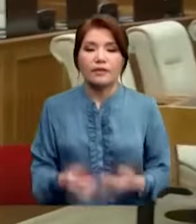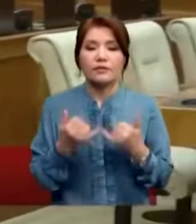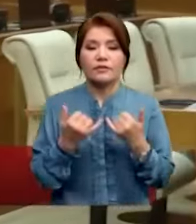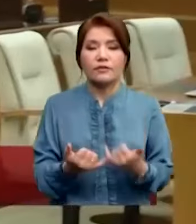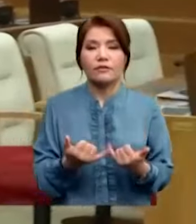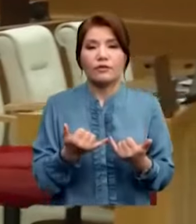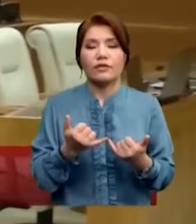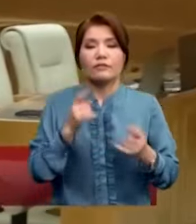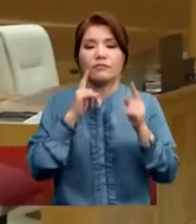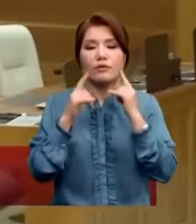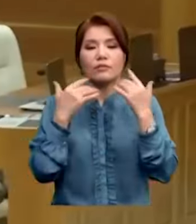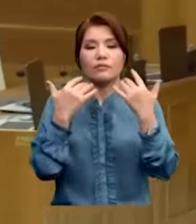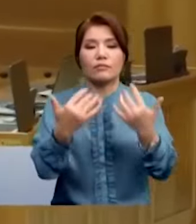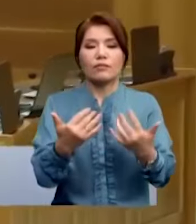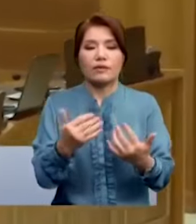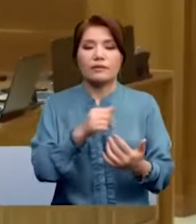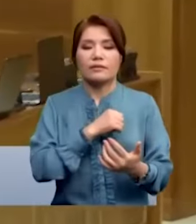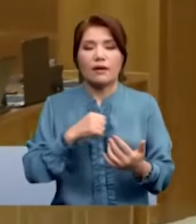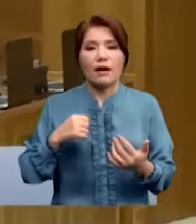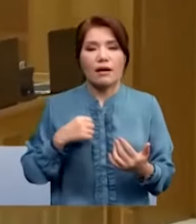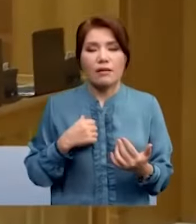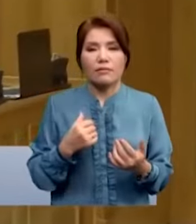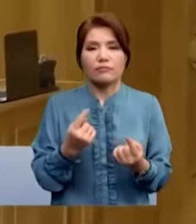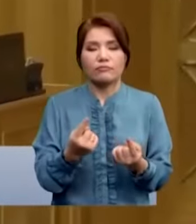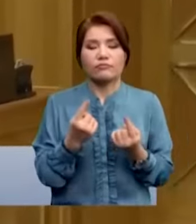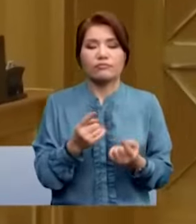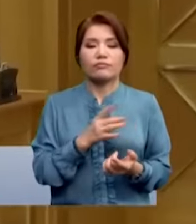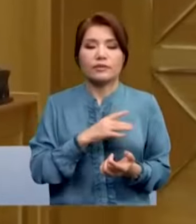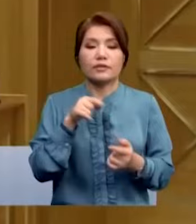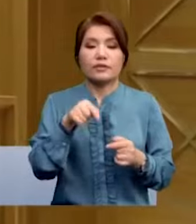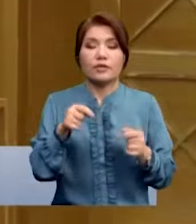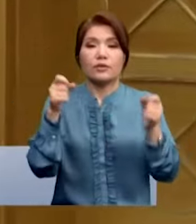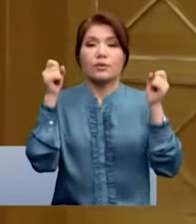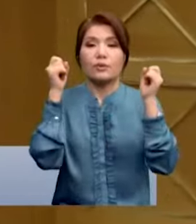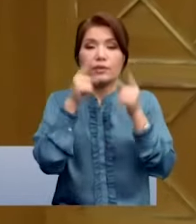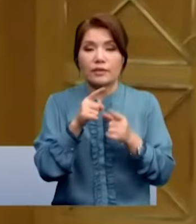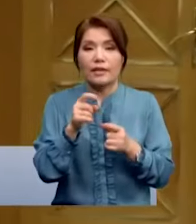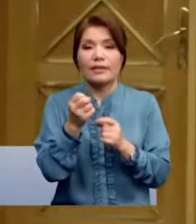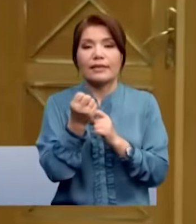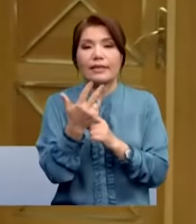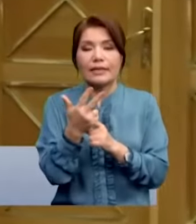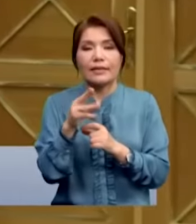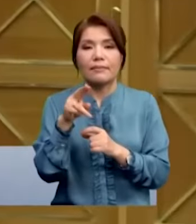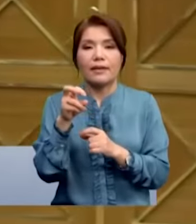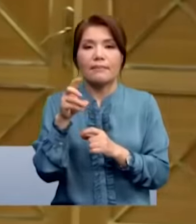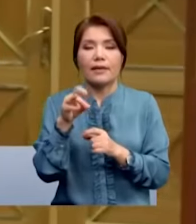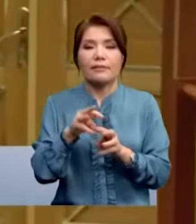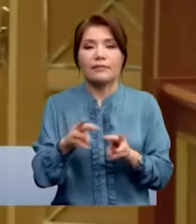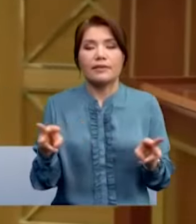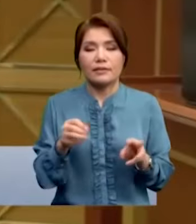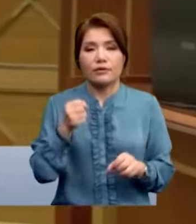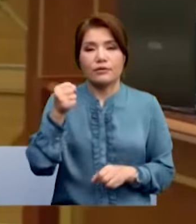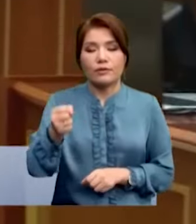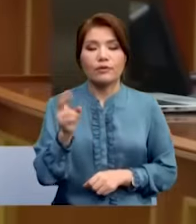Сегодняшнее заседание Мажилиса было одним из самых ожидаемых. Именно здесь стало известно, кто станет 13-м премьер-министром